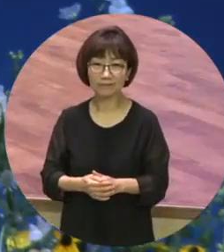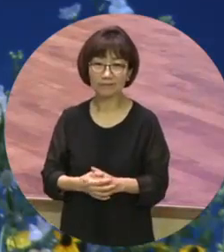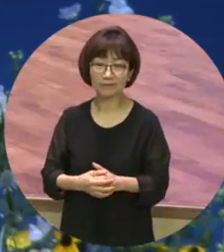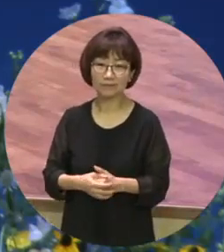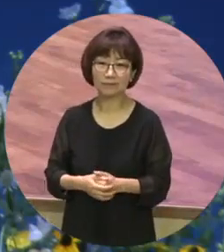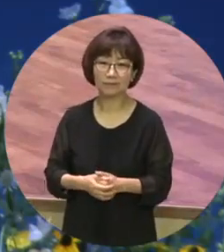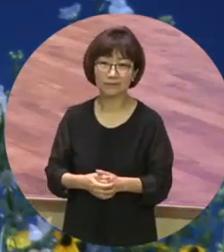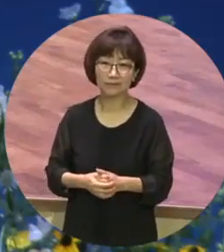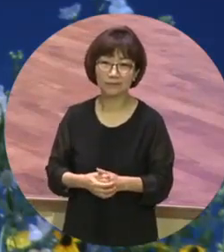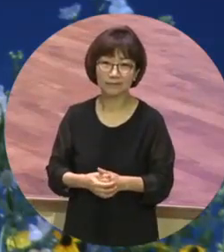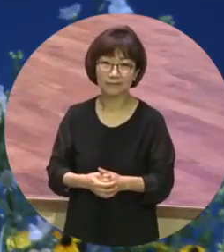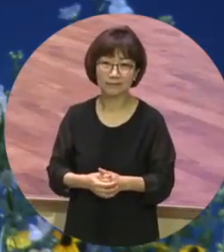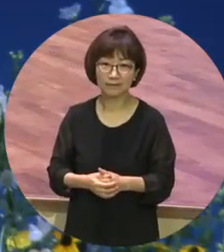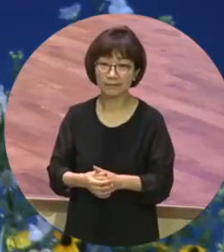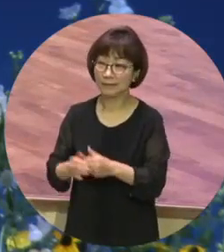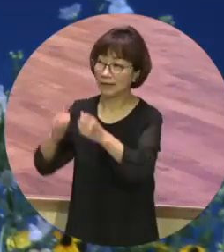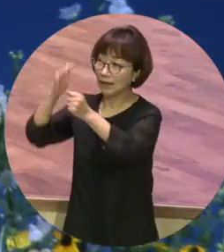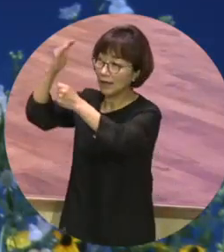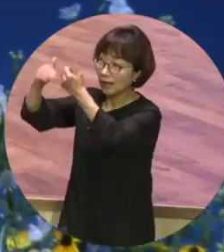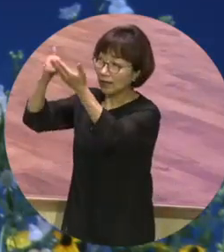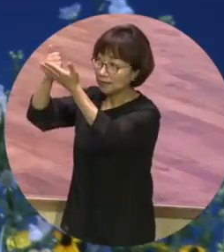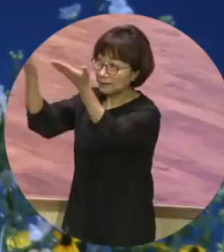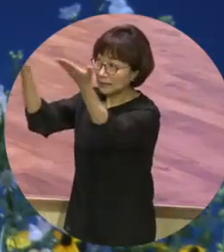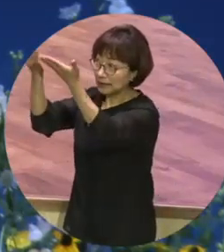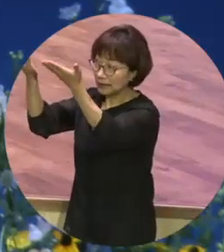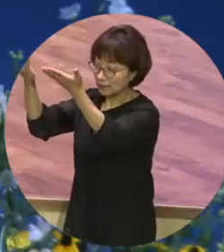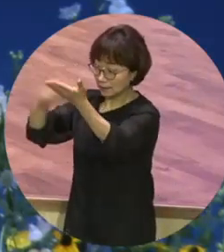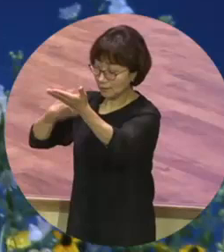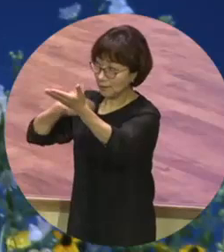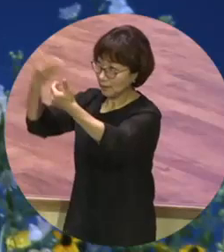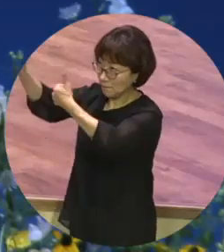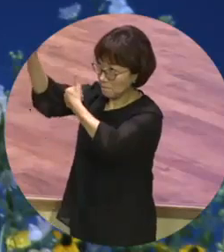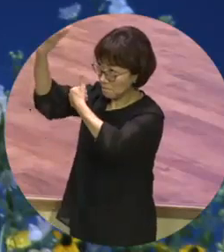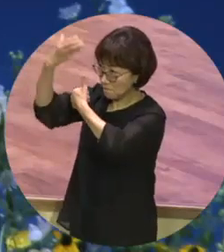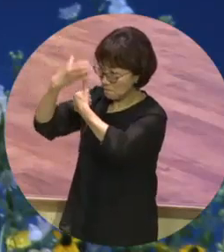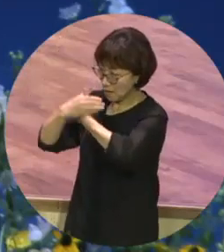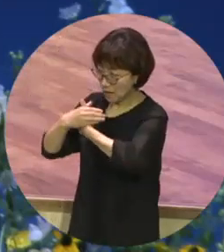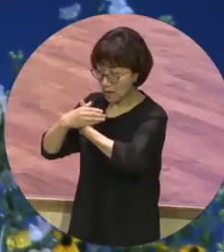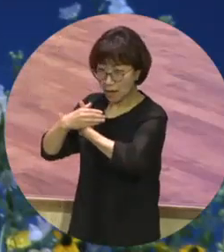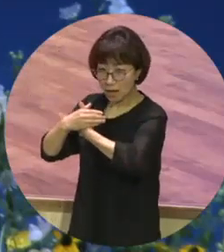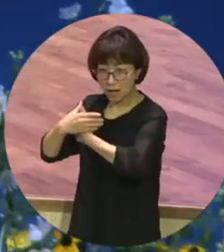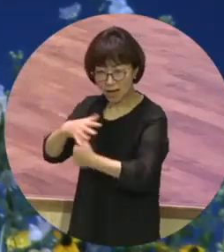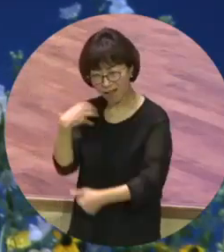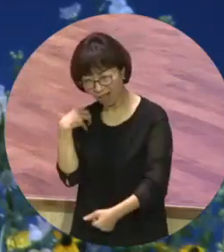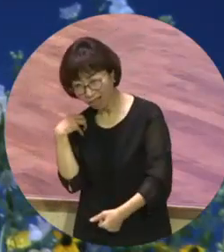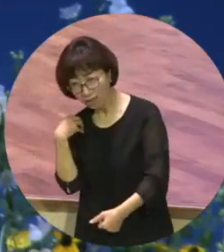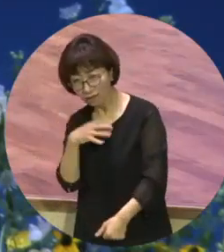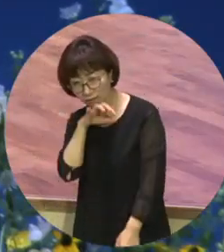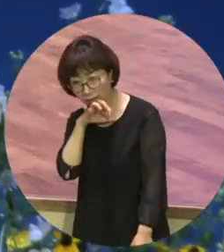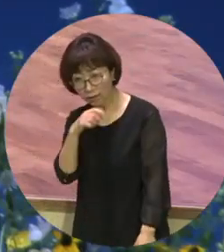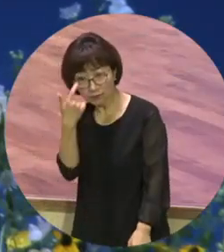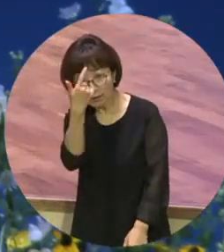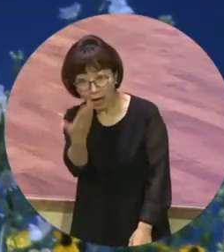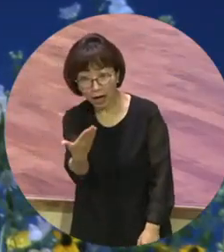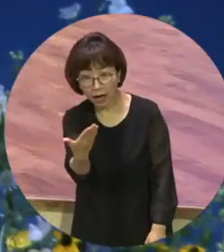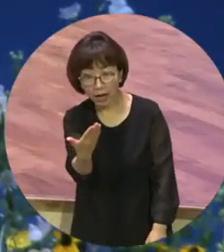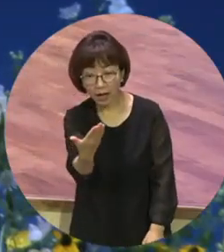감사했어. 아멘. 불평합니까? 부담됩니까? 원망합니까?